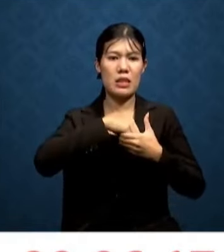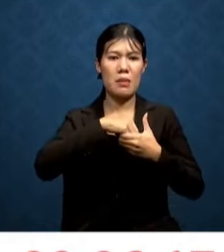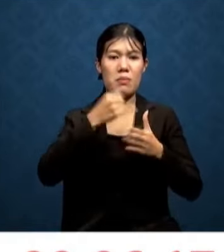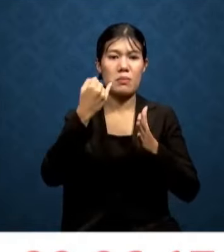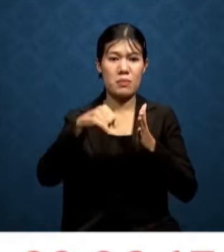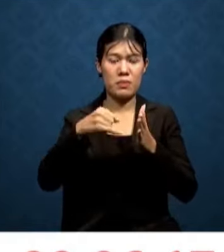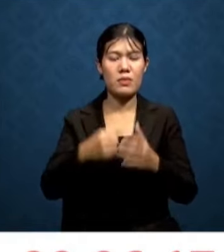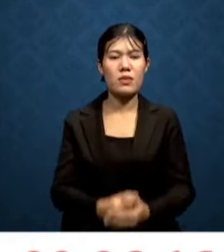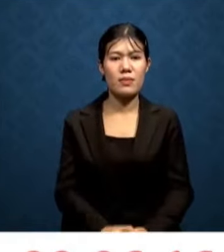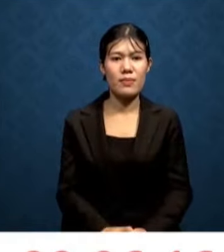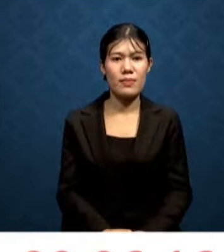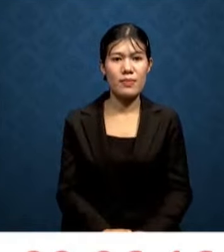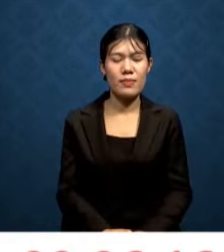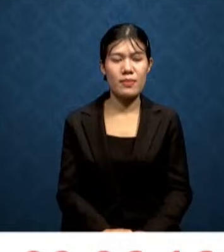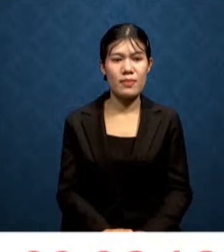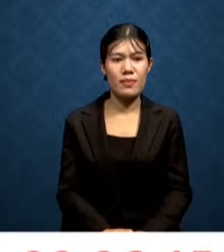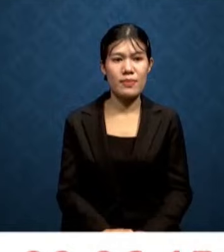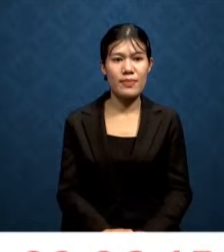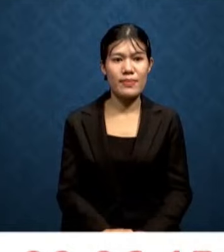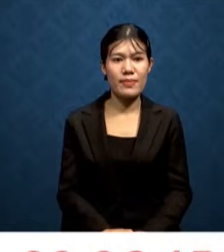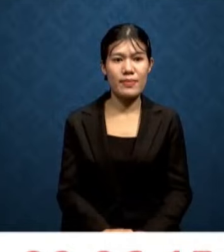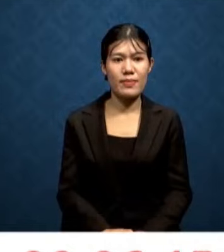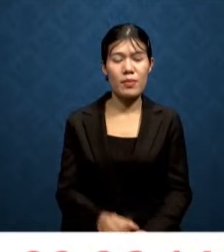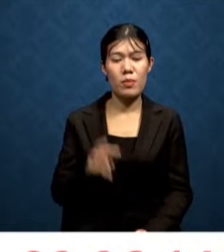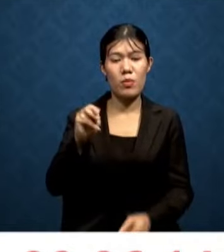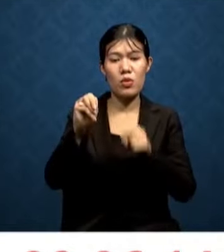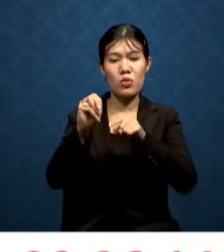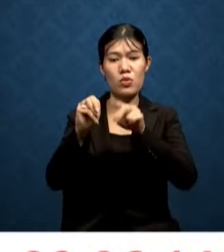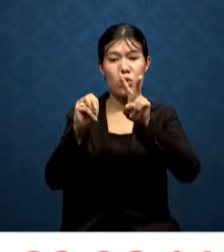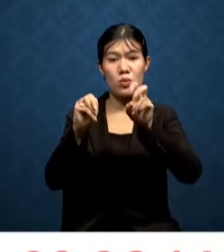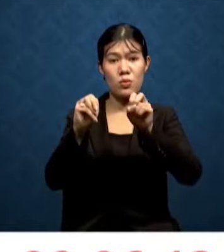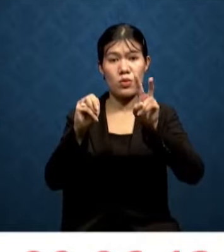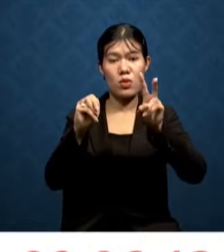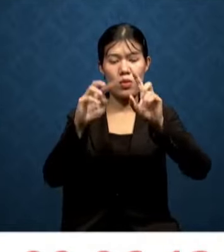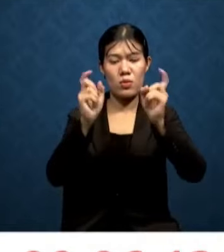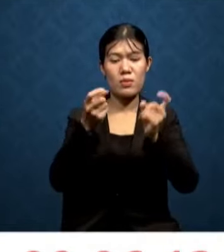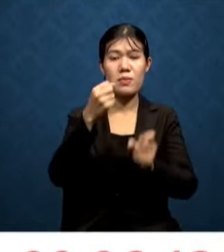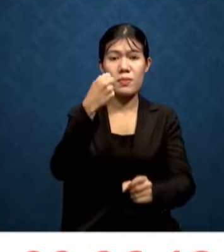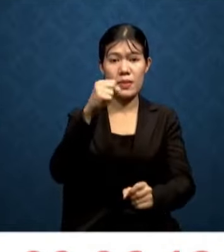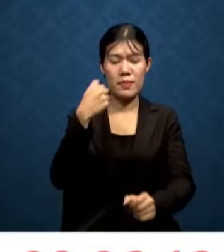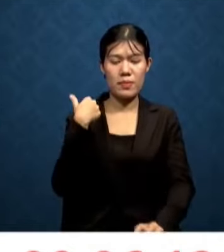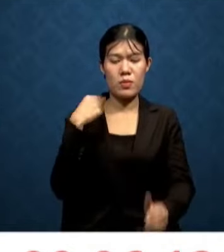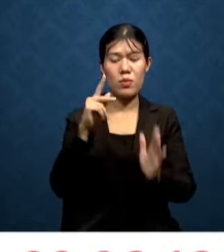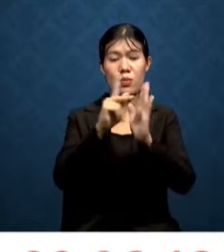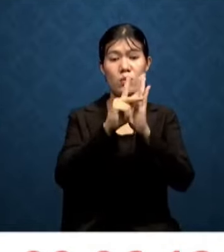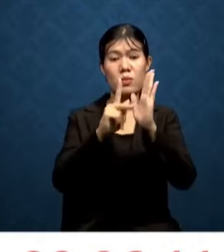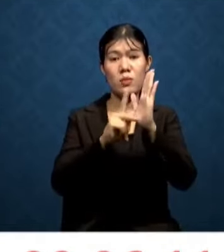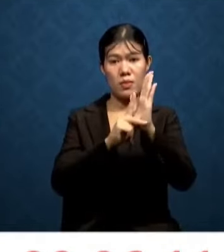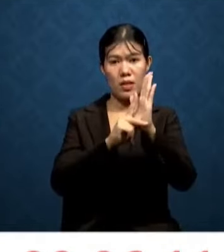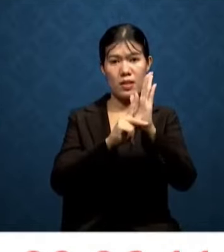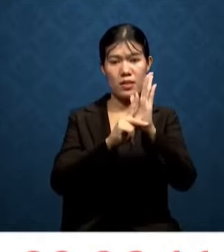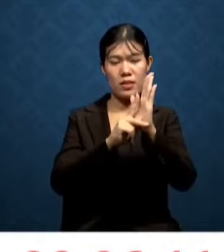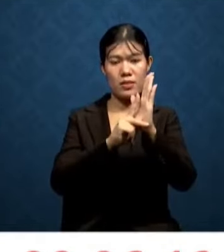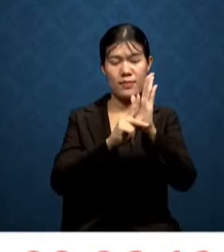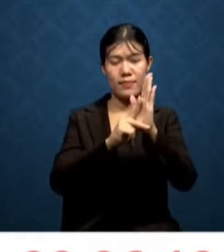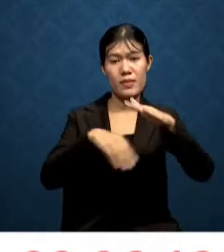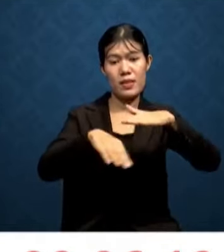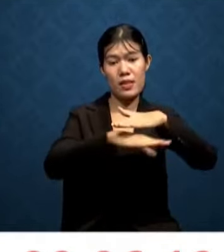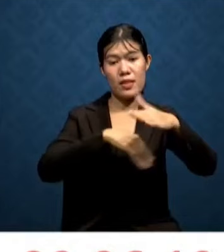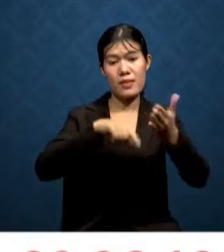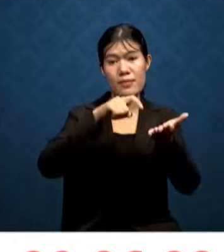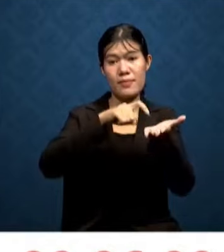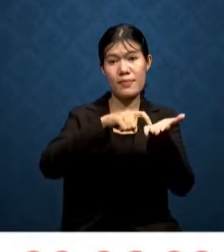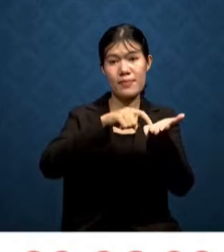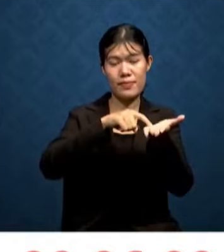ามมาตรา202วงเล็บ10นี่นะครับมันมีกฎหมายรองรับต่อครับว่า